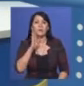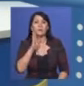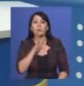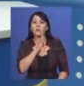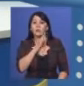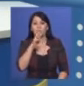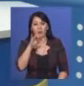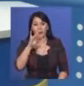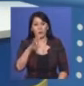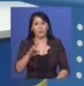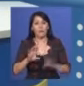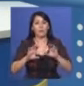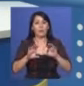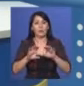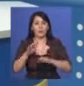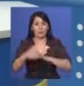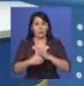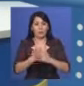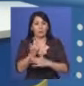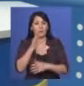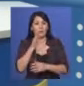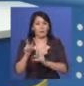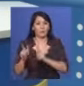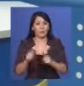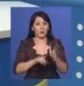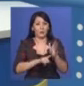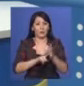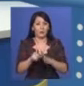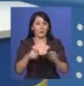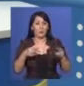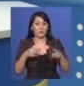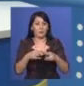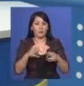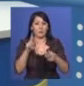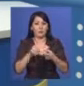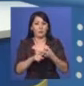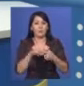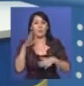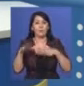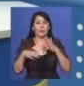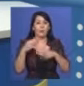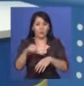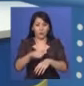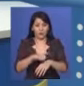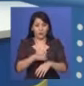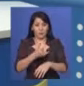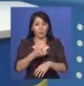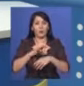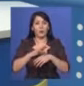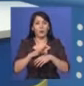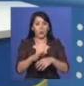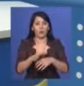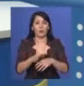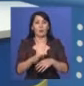Қыз-келіншектерден жасақталған Қуаныш волейбол клубы жаңа маусымға әзірлікті бастап кетті. Шектеу шараларына байланысты жаттығу жұмыстары ашық аспан